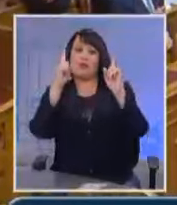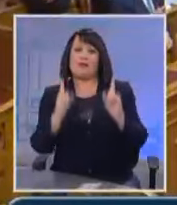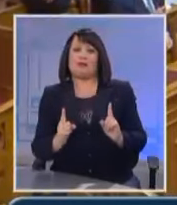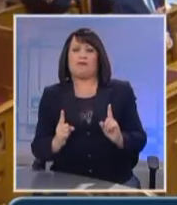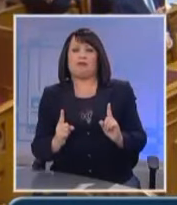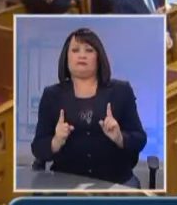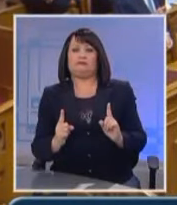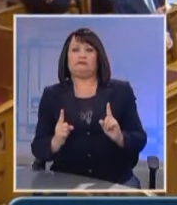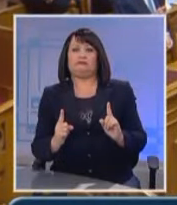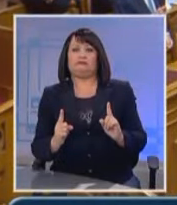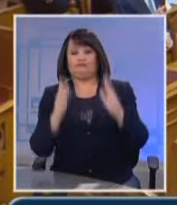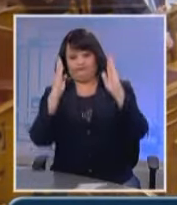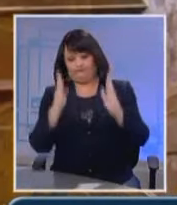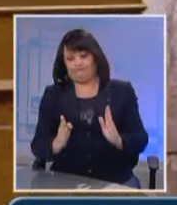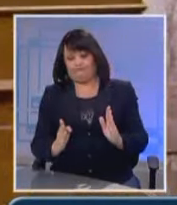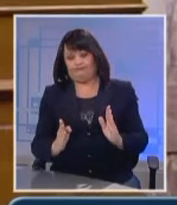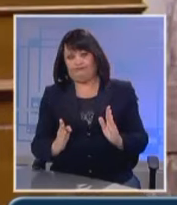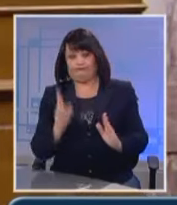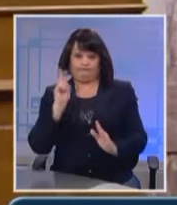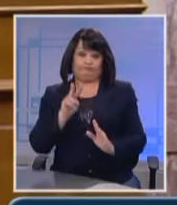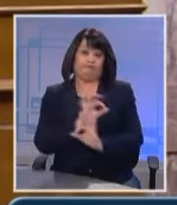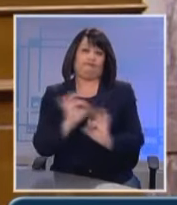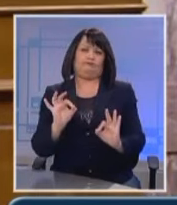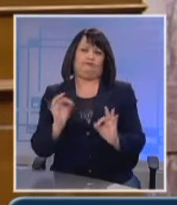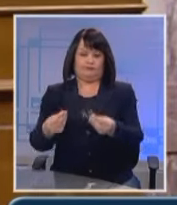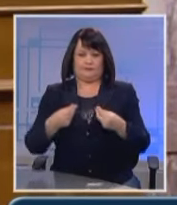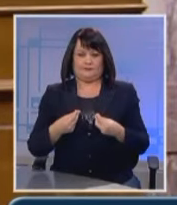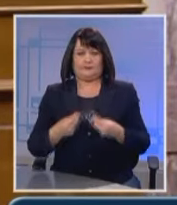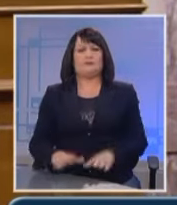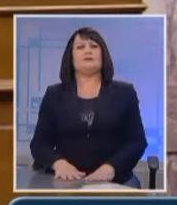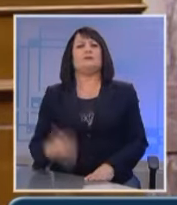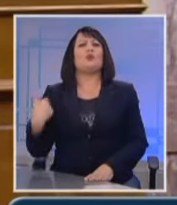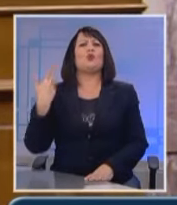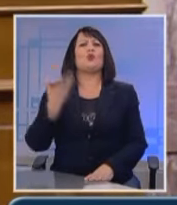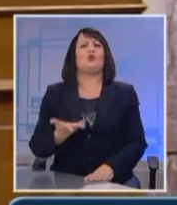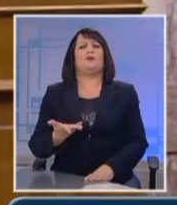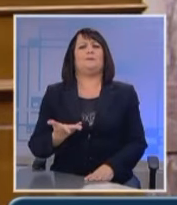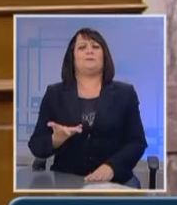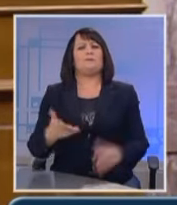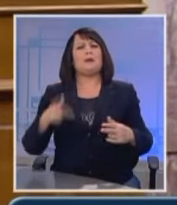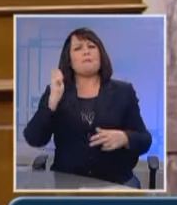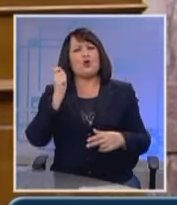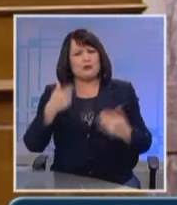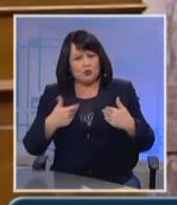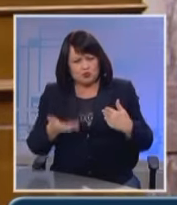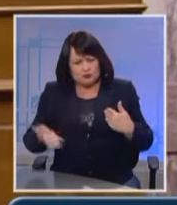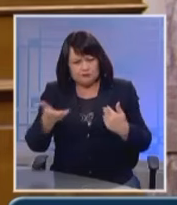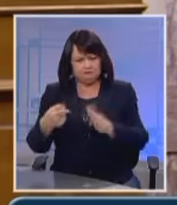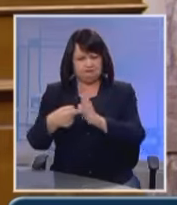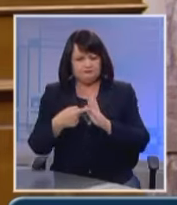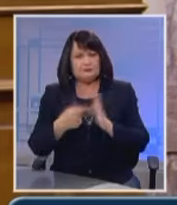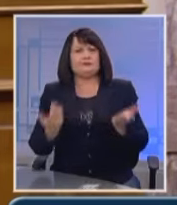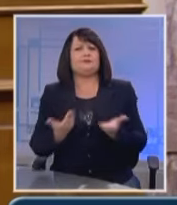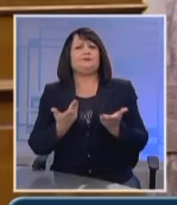μας. Πριν απ' όλα σε κάθε είδους ηγεσία, αρχής γενομένης από την πολιτική ηγεσία, αλλά και προς